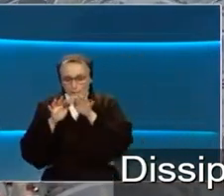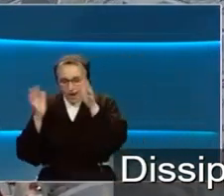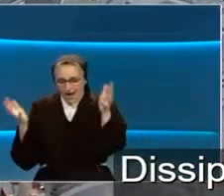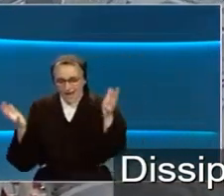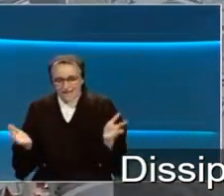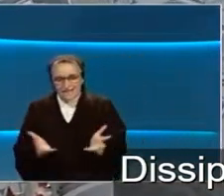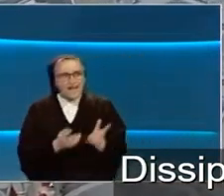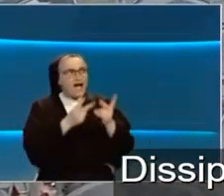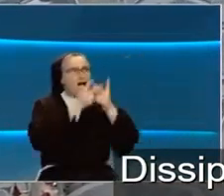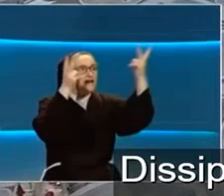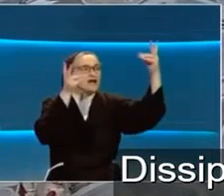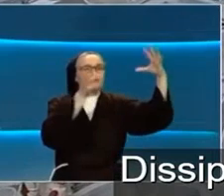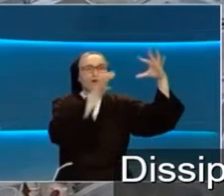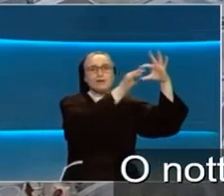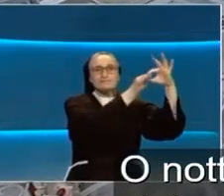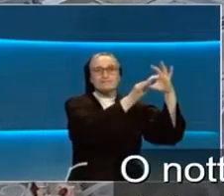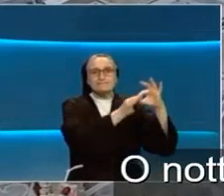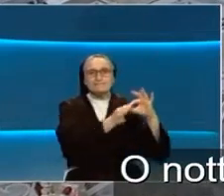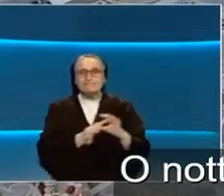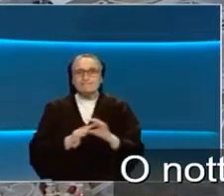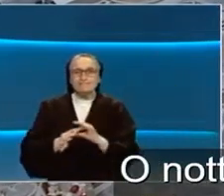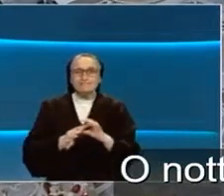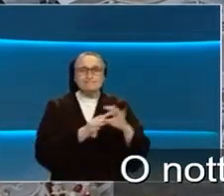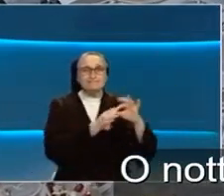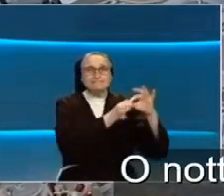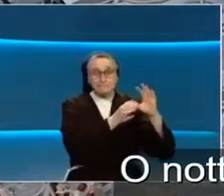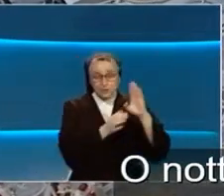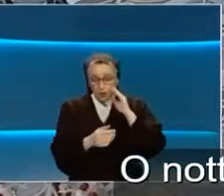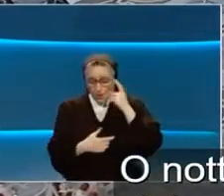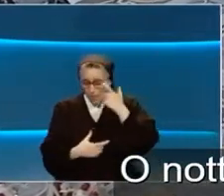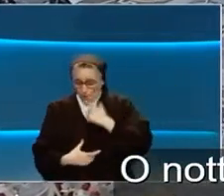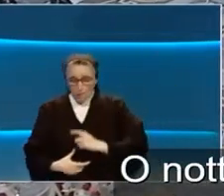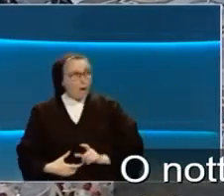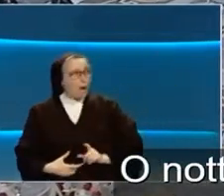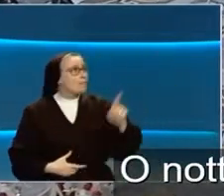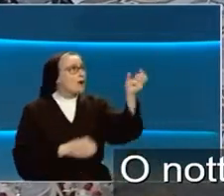pater, laudis huius sacrificium